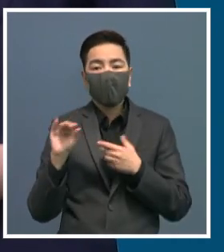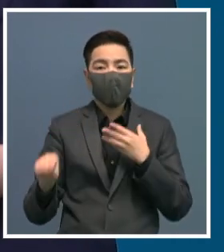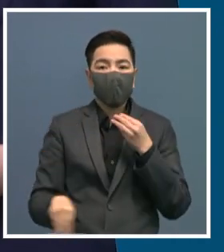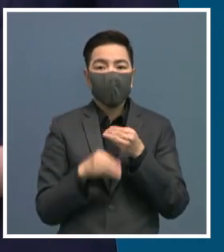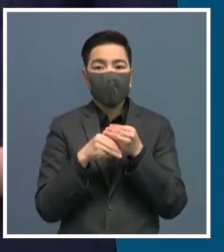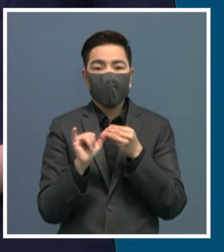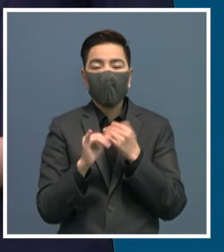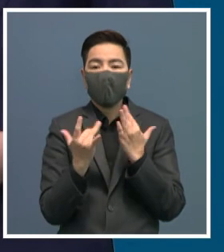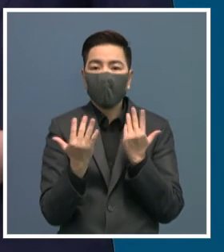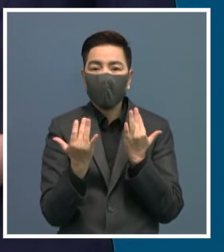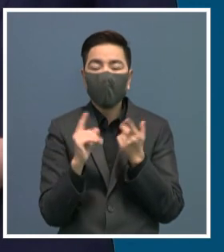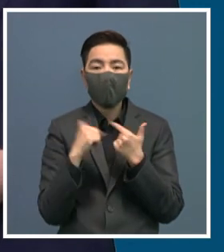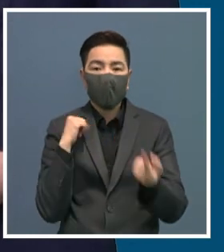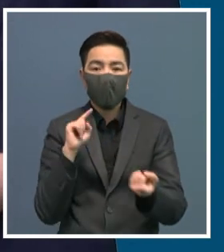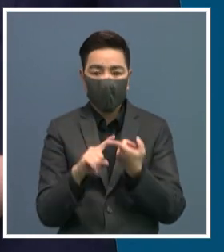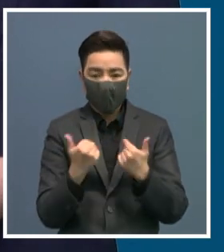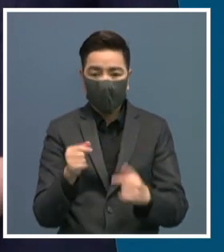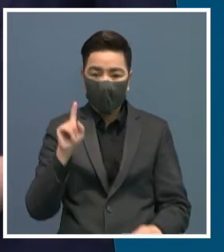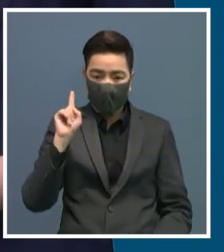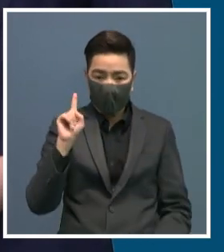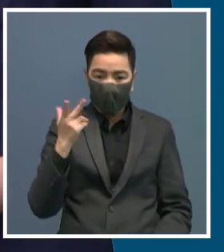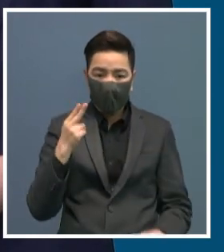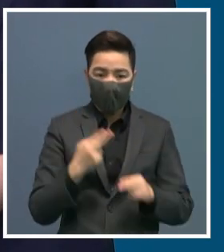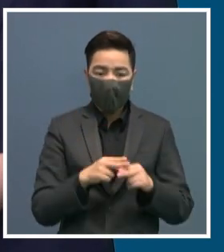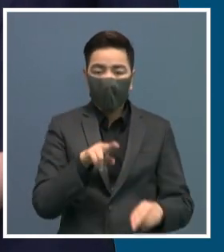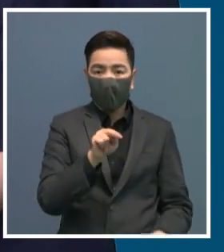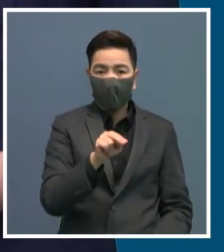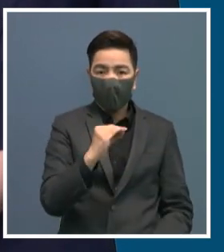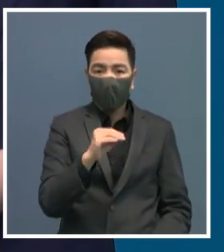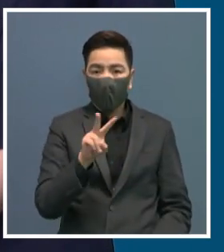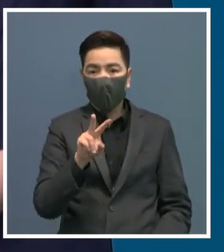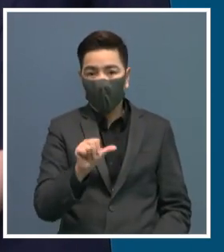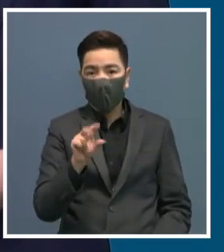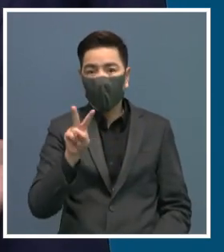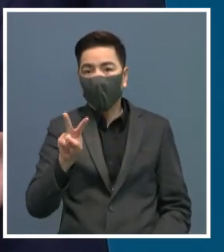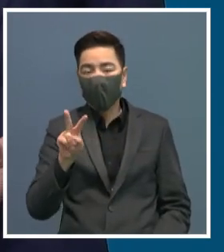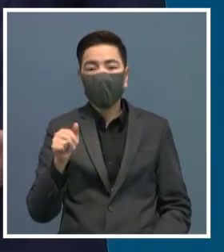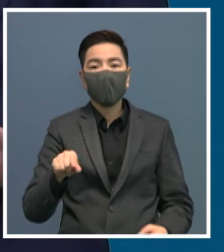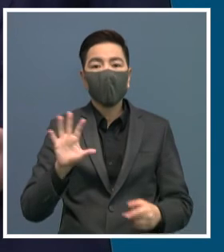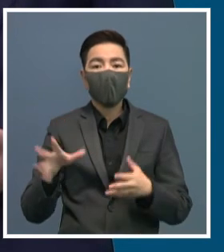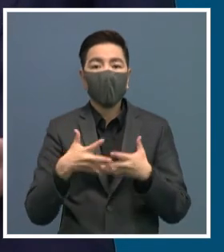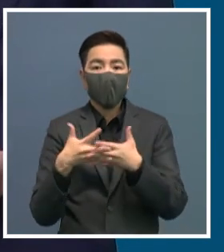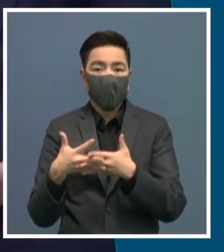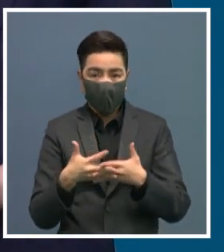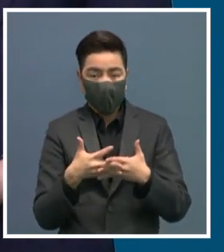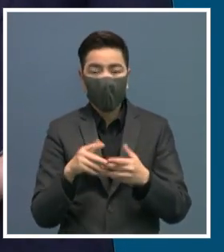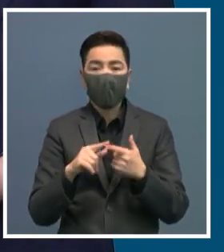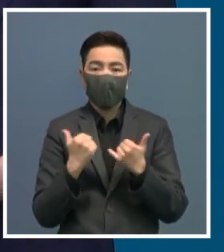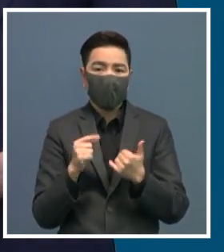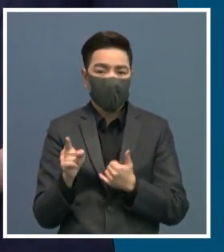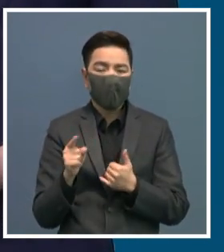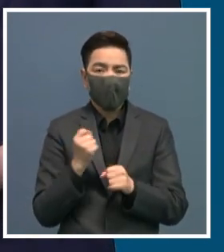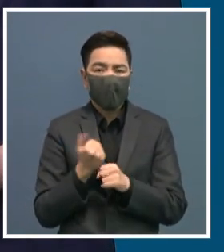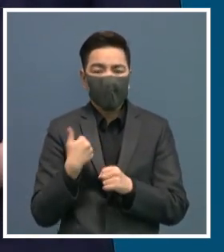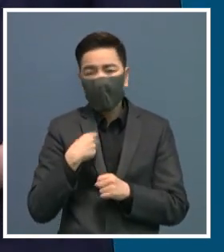รอเข้าบ้านเราต้องรอกันก่อนนะคะก็คือตัวของอ้างจากค่ะตัวนี้มาจากทางสหรัฐอเมริกาเช่นกันนะคะ